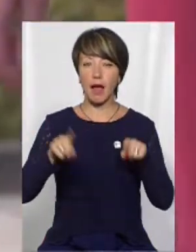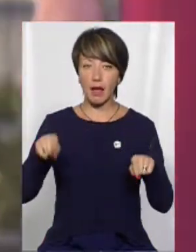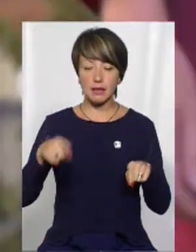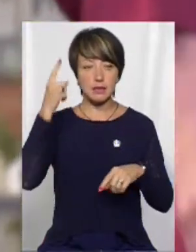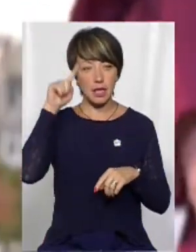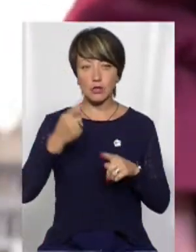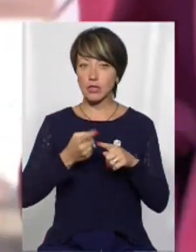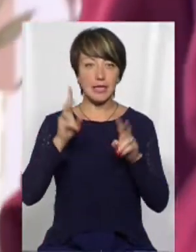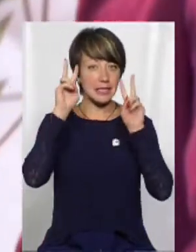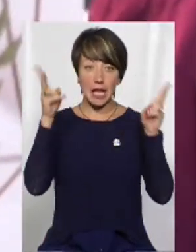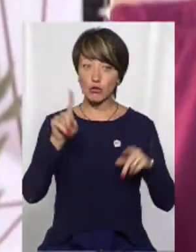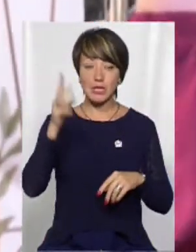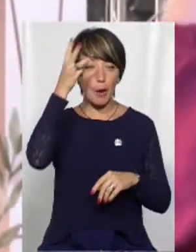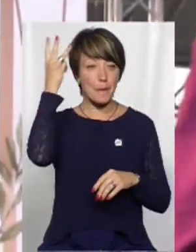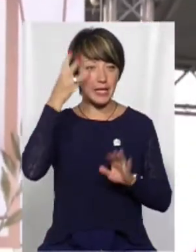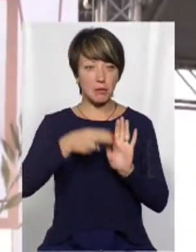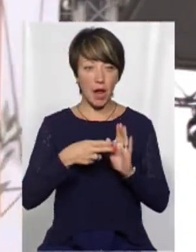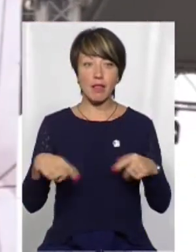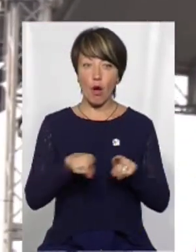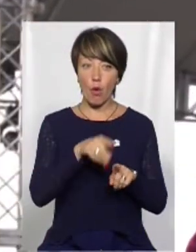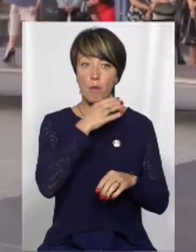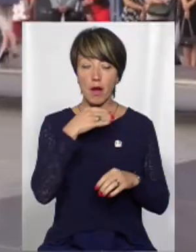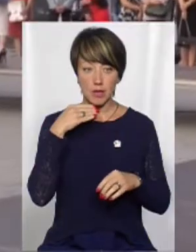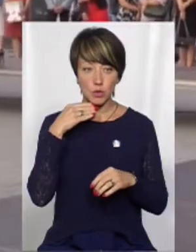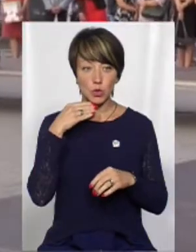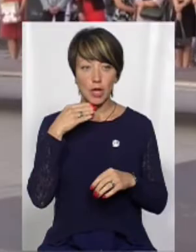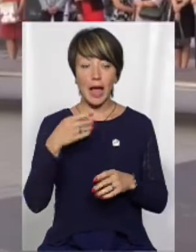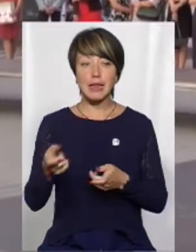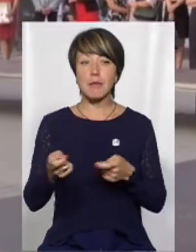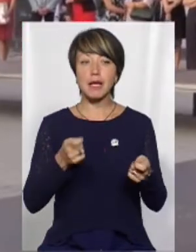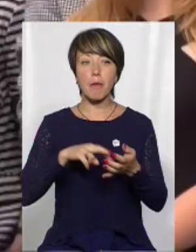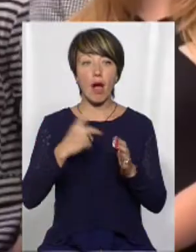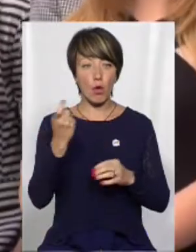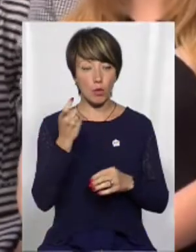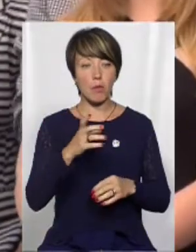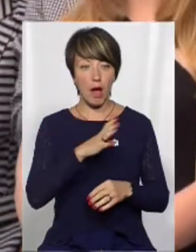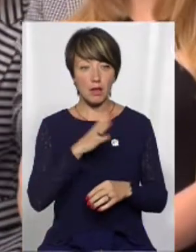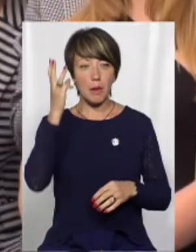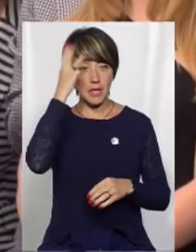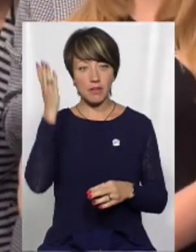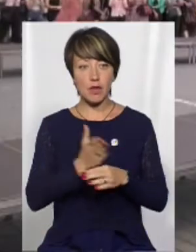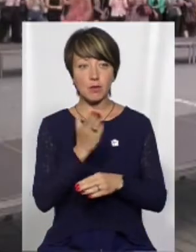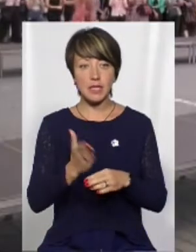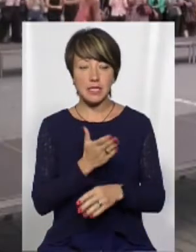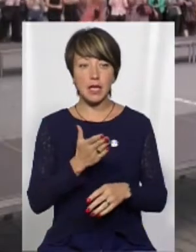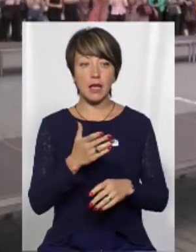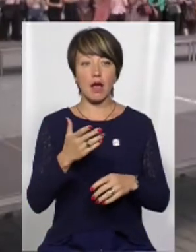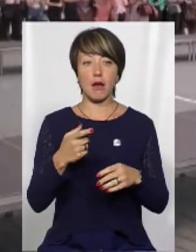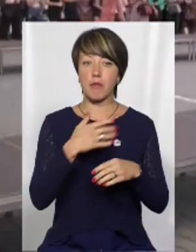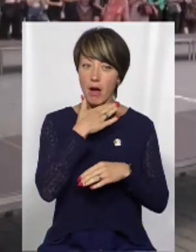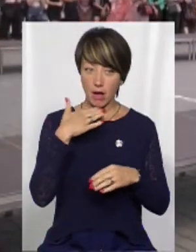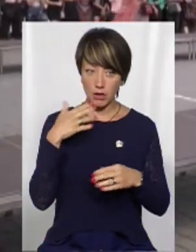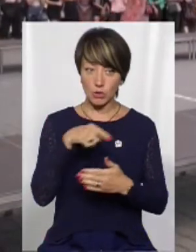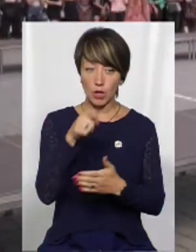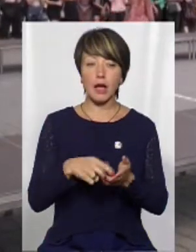що це хмельницькі бренди. А такого багато? Департамент економіки, я думаю, знає про це. Багато хмельницького виробництва, текстилю на сьогоднішній день? Так, дуже